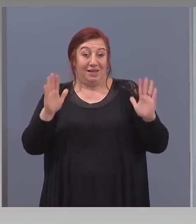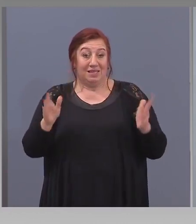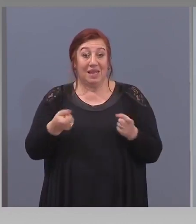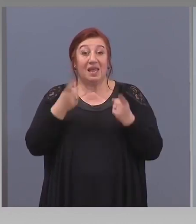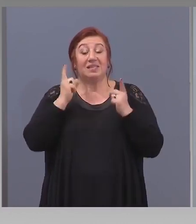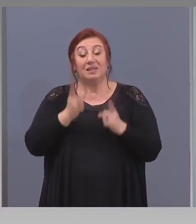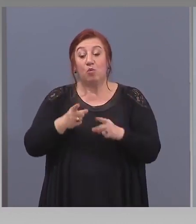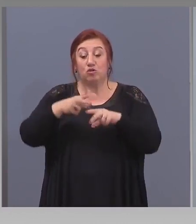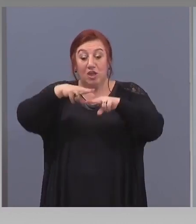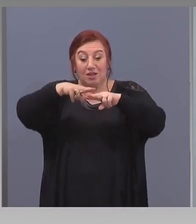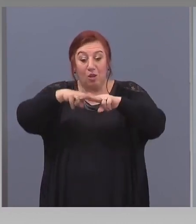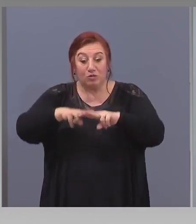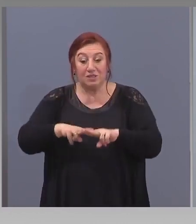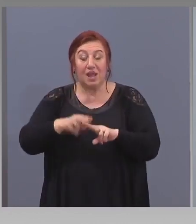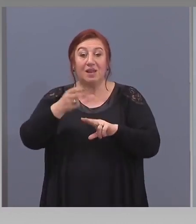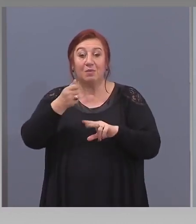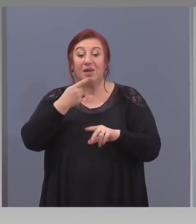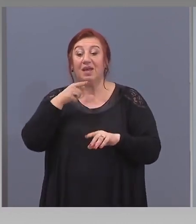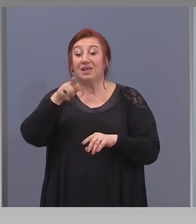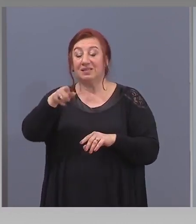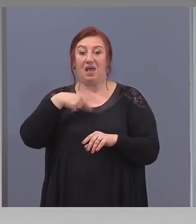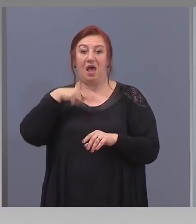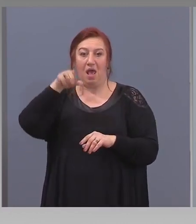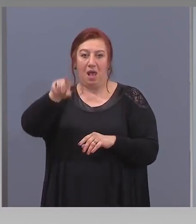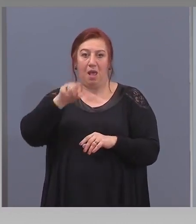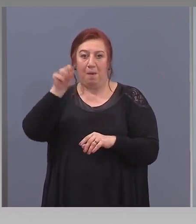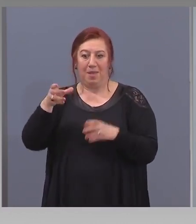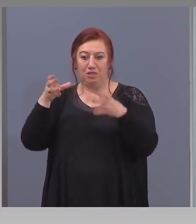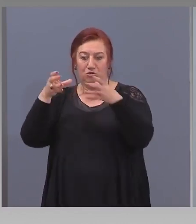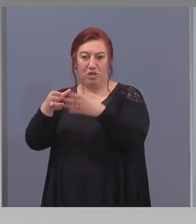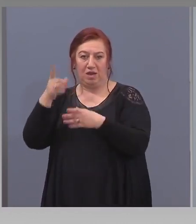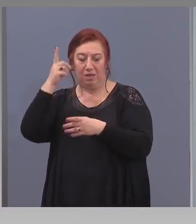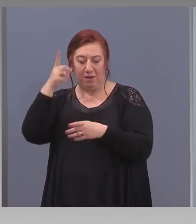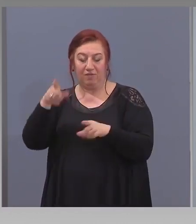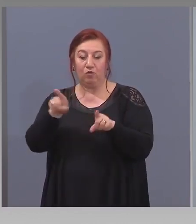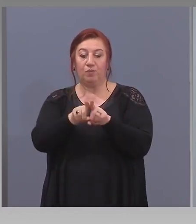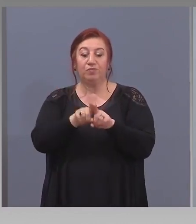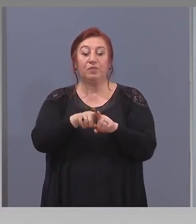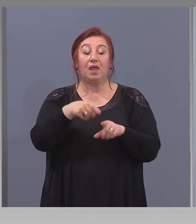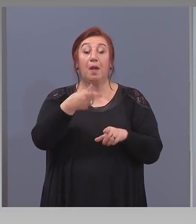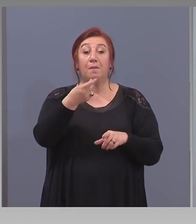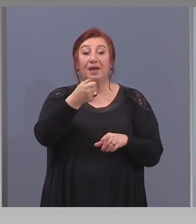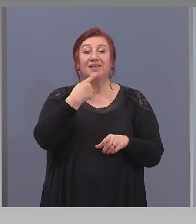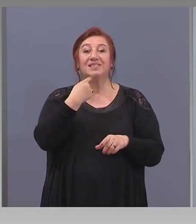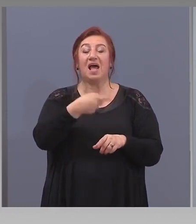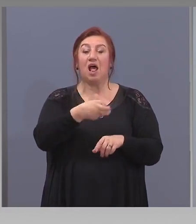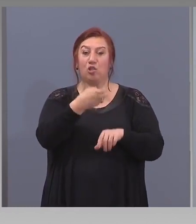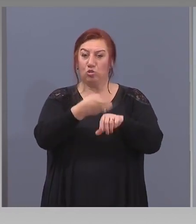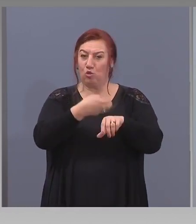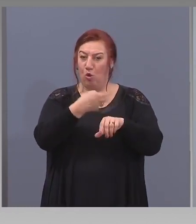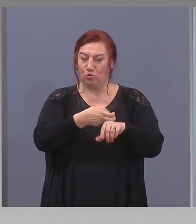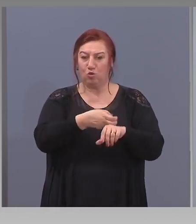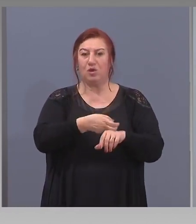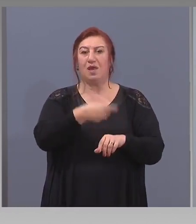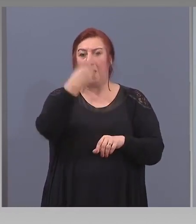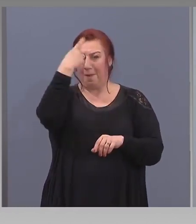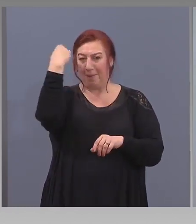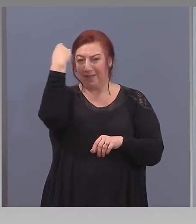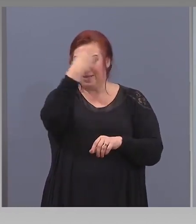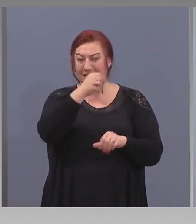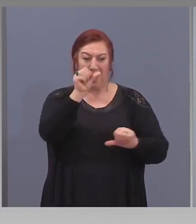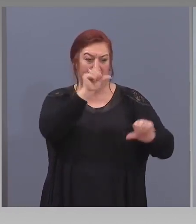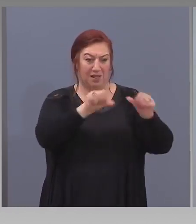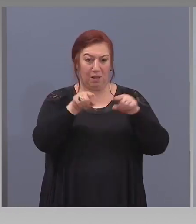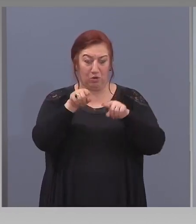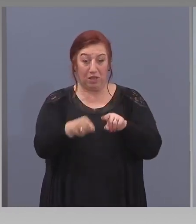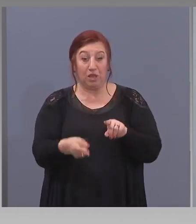парите за пенсионерите, парите за лекари, сестри, лаборанти, които са на първа линия, плюс новите, които